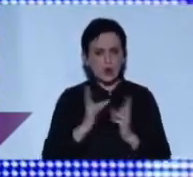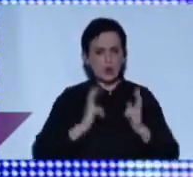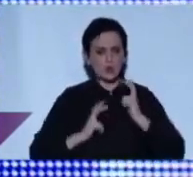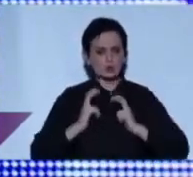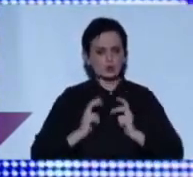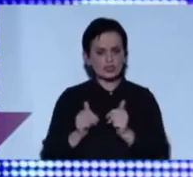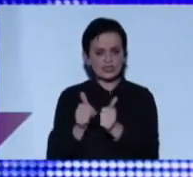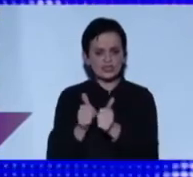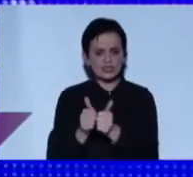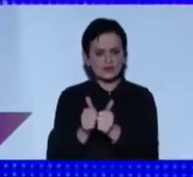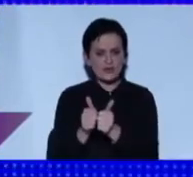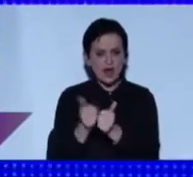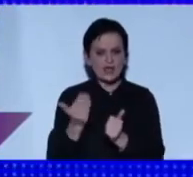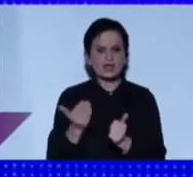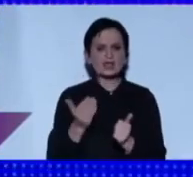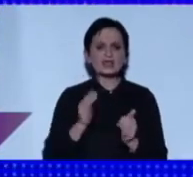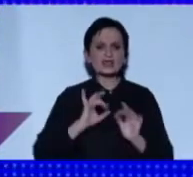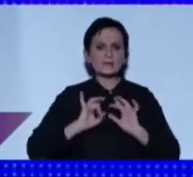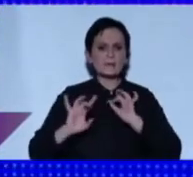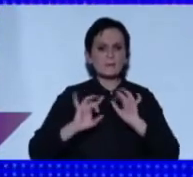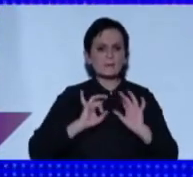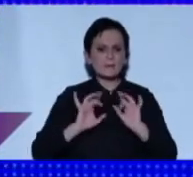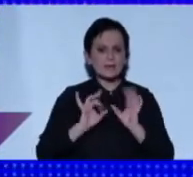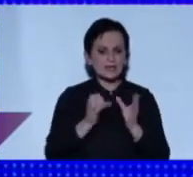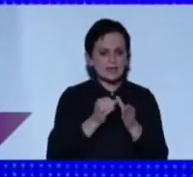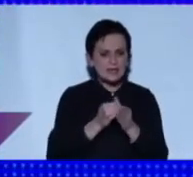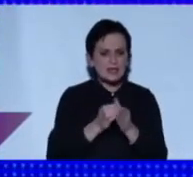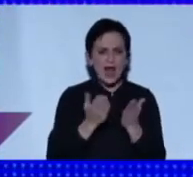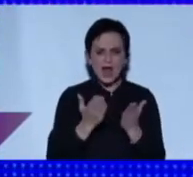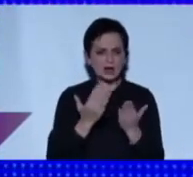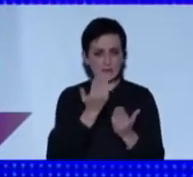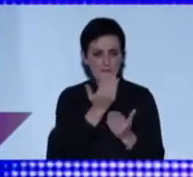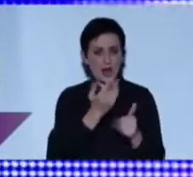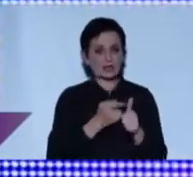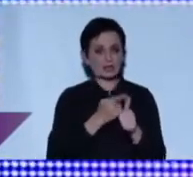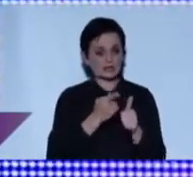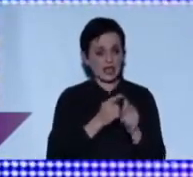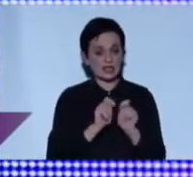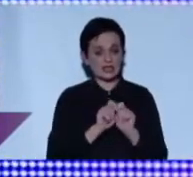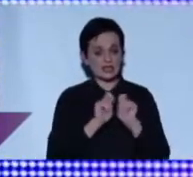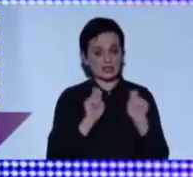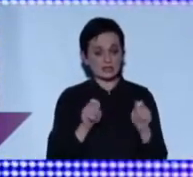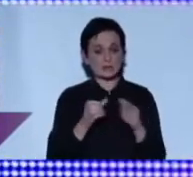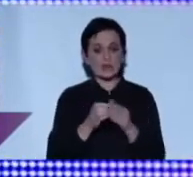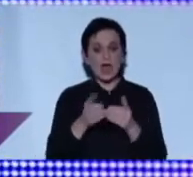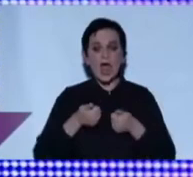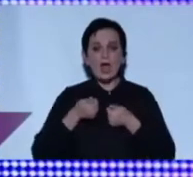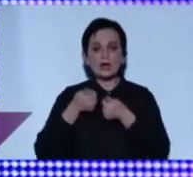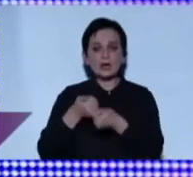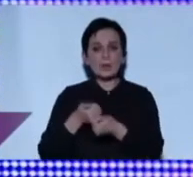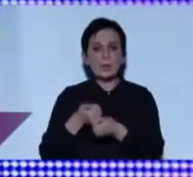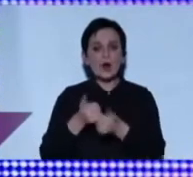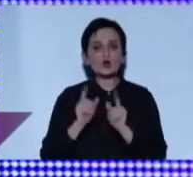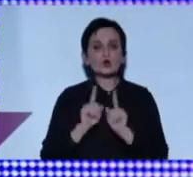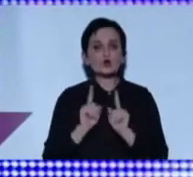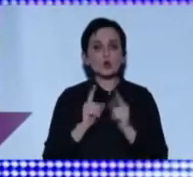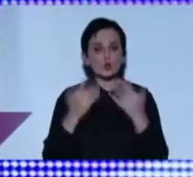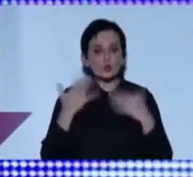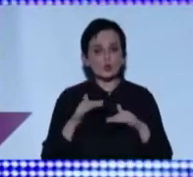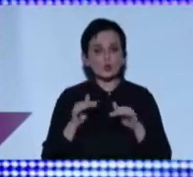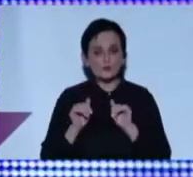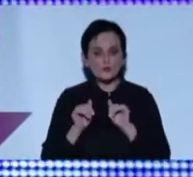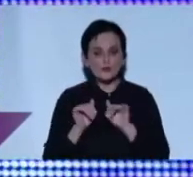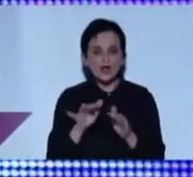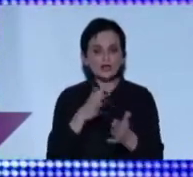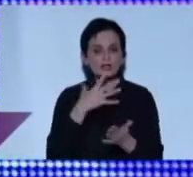გვერდით, მარკეტოლოგები, პიარი, ჩაოლე მათ სახელზე იქნება ეს კომპანია და ეხმარებიან, რომ უკვე დაძრნა